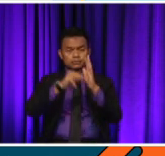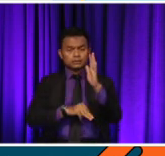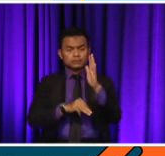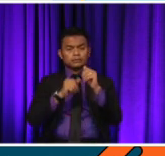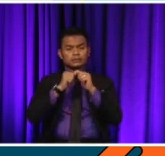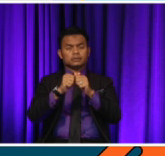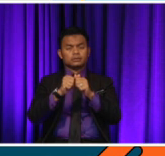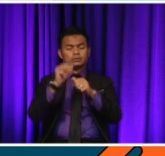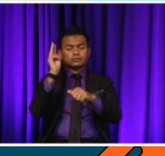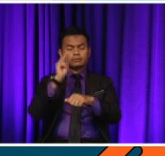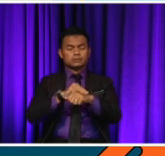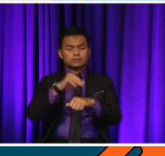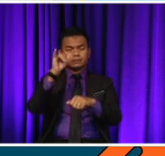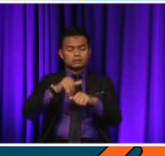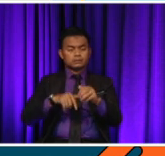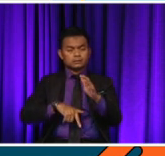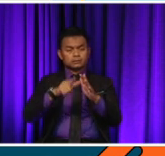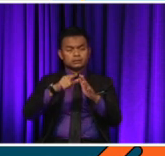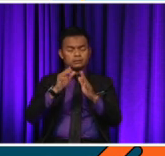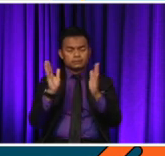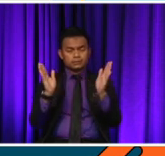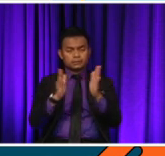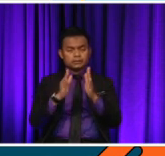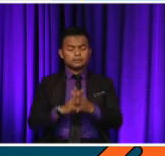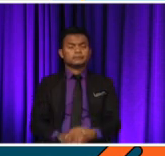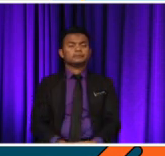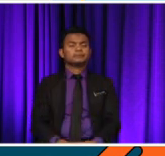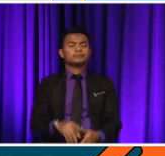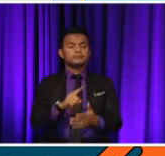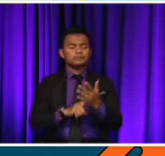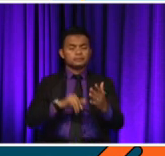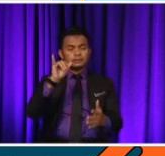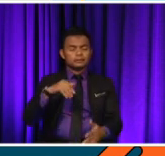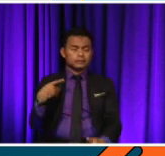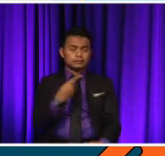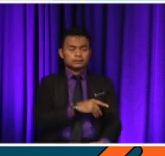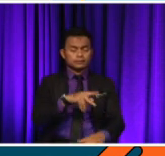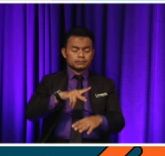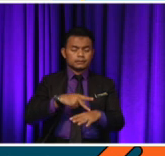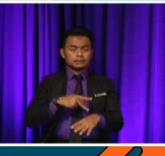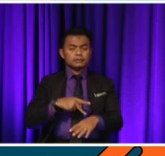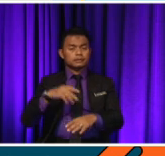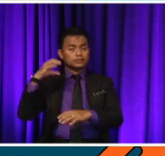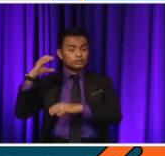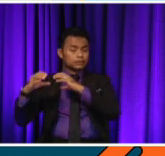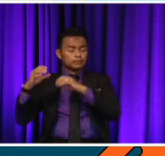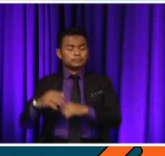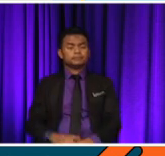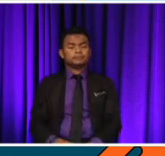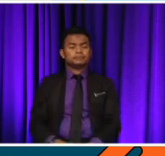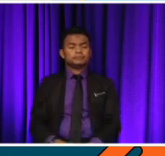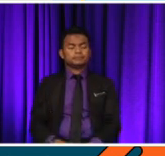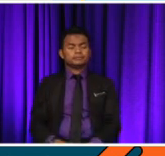yang lebih singkat oke itu yang dipanggil Cepatlah Oke seterusnya yang keempat penentuan